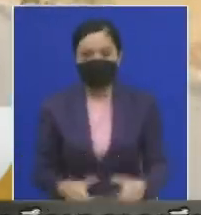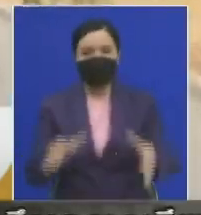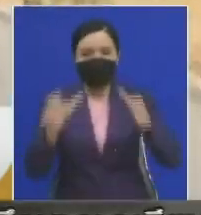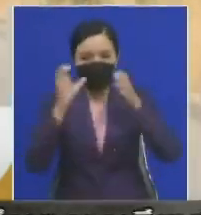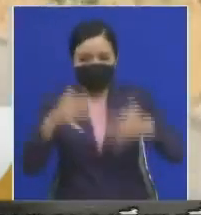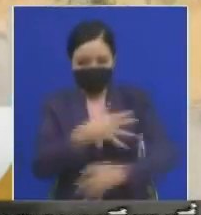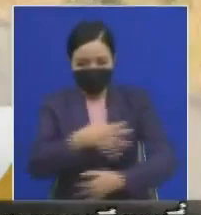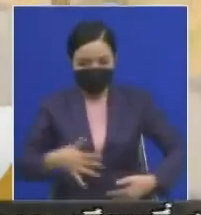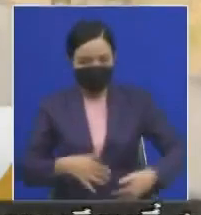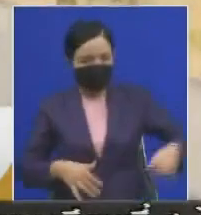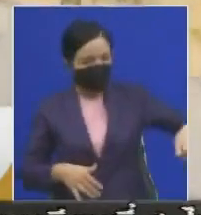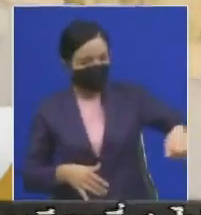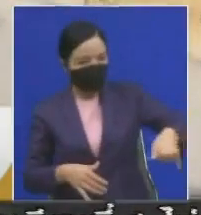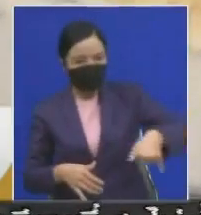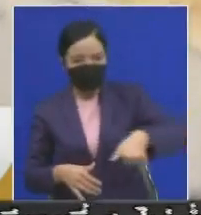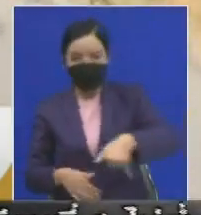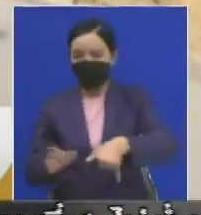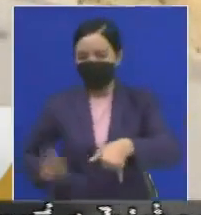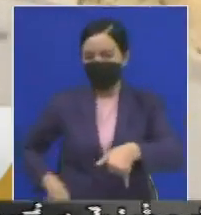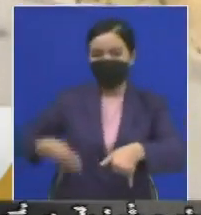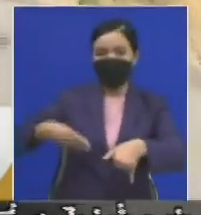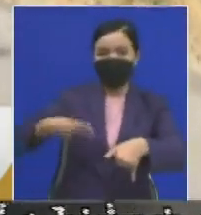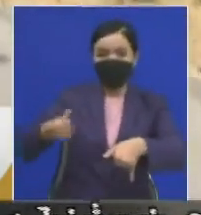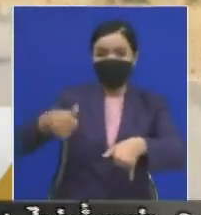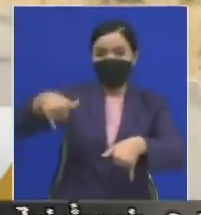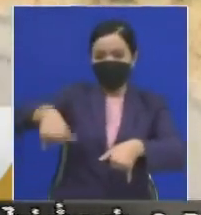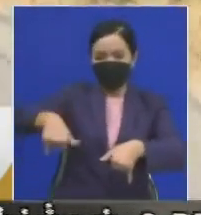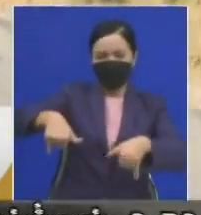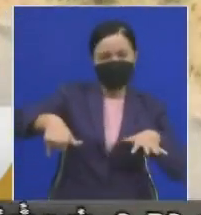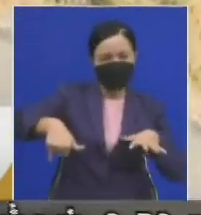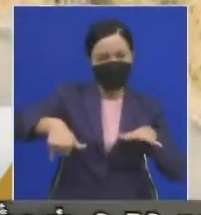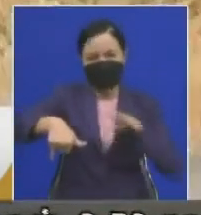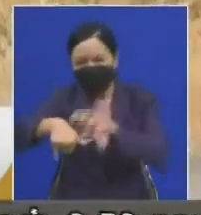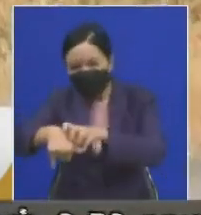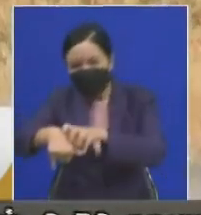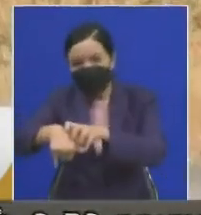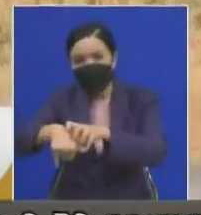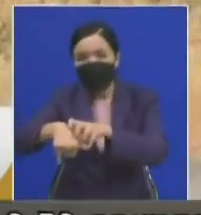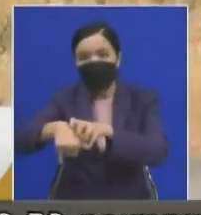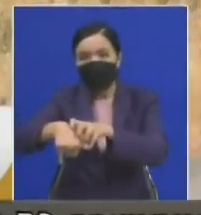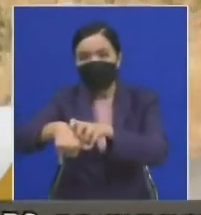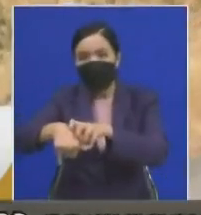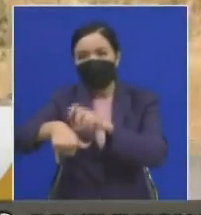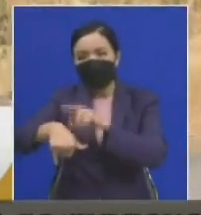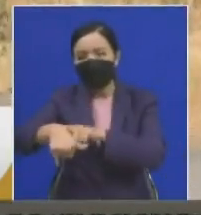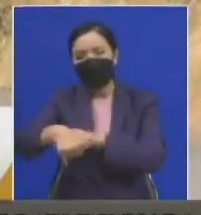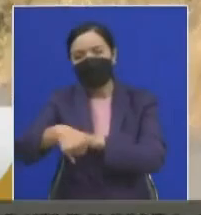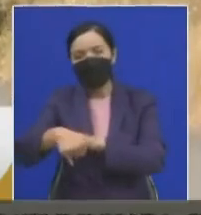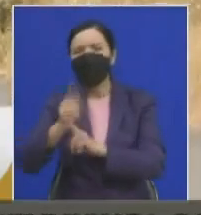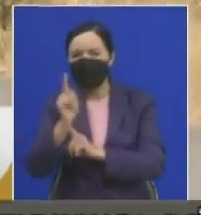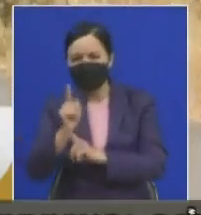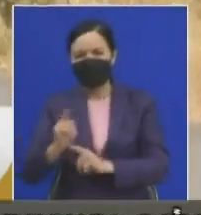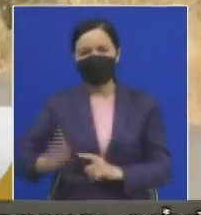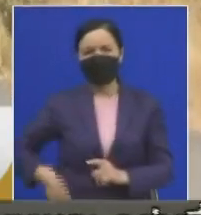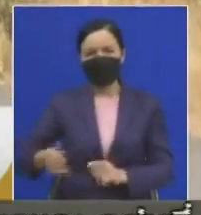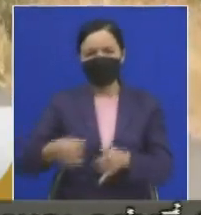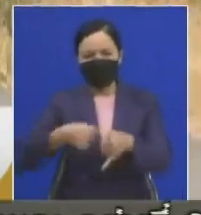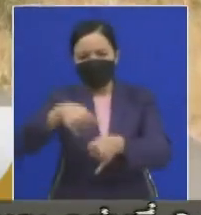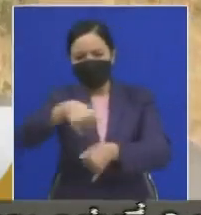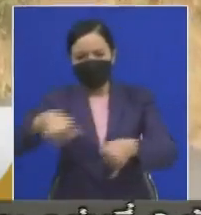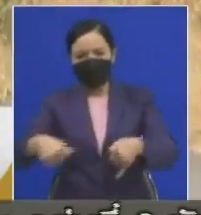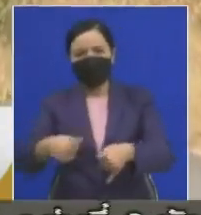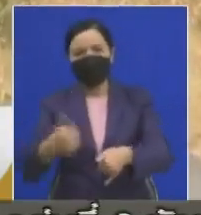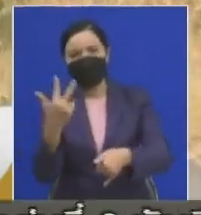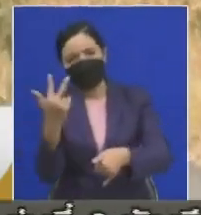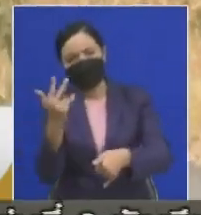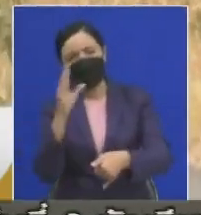ไปกดสุนัที่บ้านบึงเจริญหางจากดานหยขาแ้ง 4 กิโลสุนัก เขาห้ายนอนหับ รวมกับตัวอื่นๆรวม